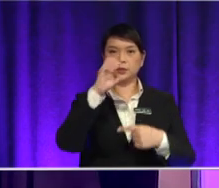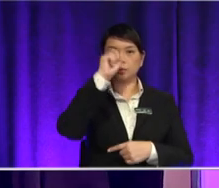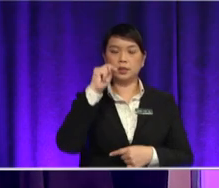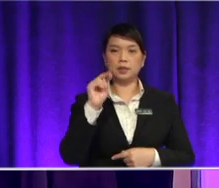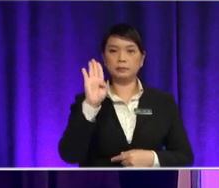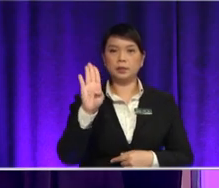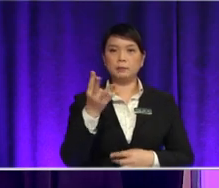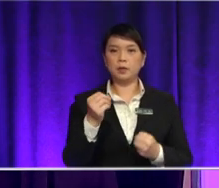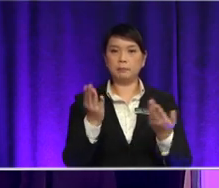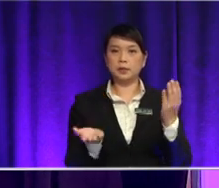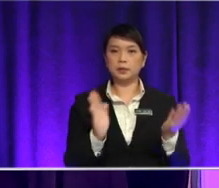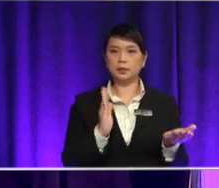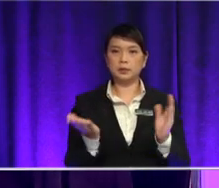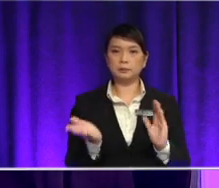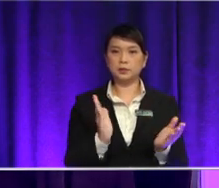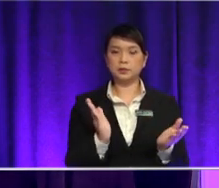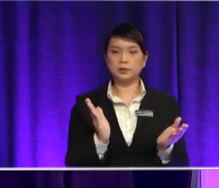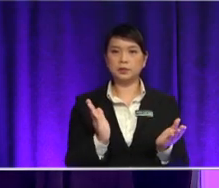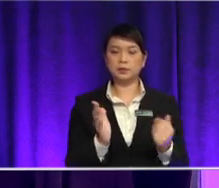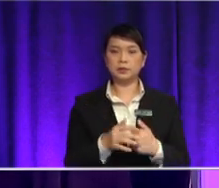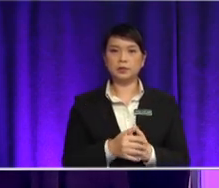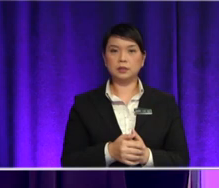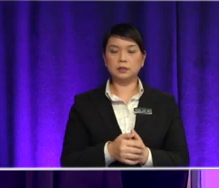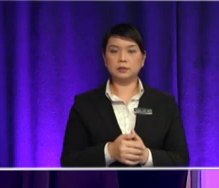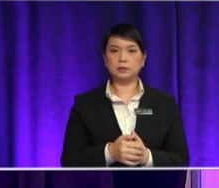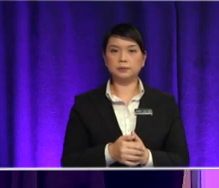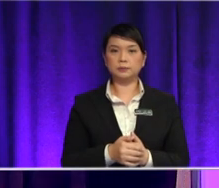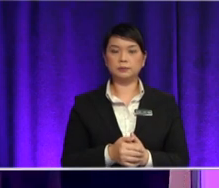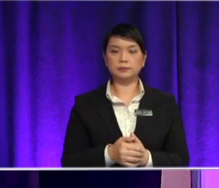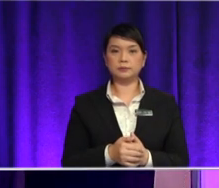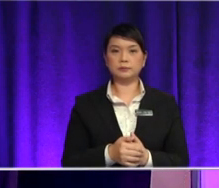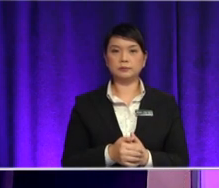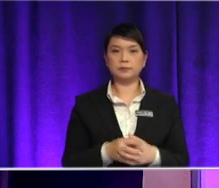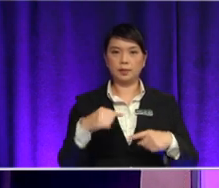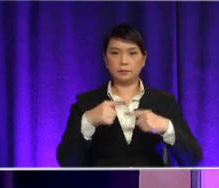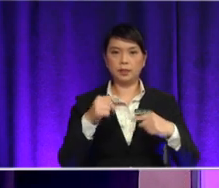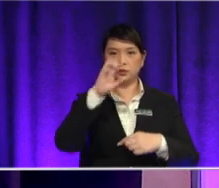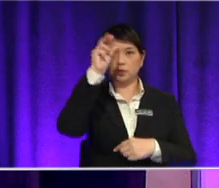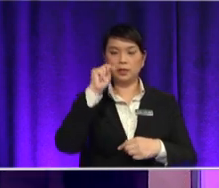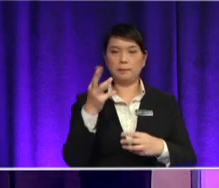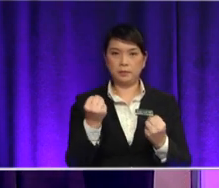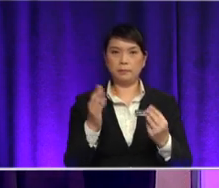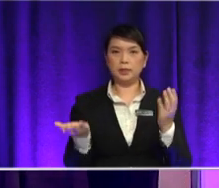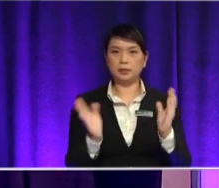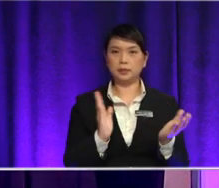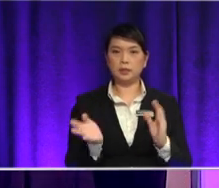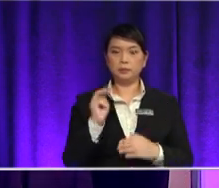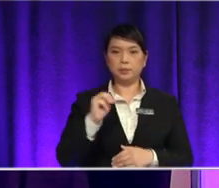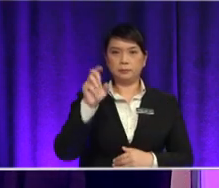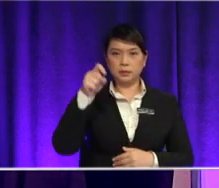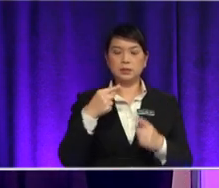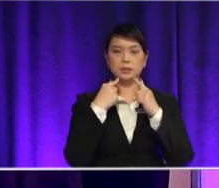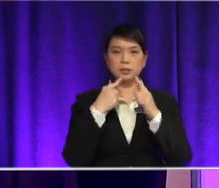nak bandingkan. Baik. Bila soalan bentuk atau soalan nyatakan bandingkan serakan, murid mesti